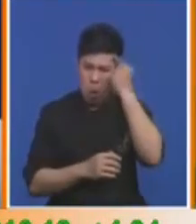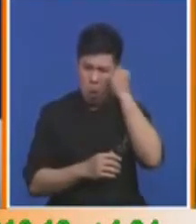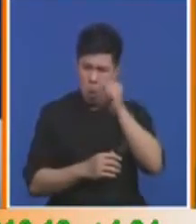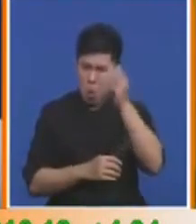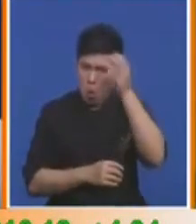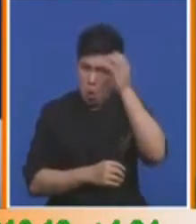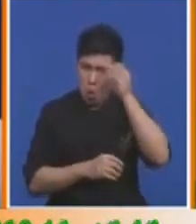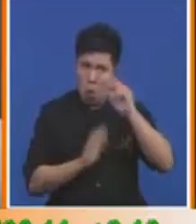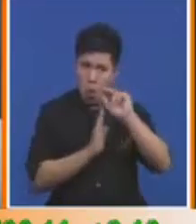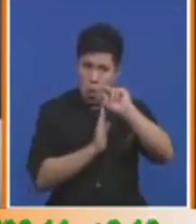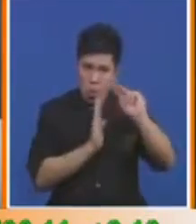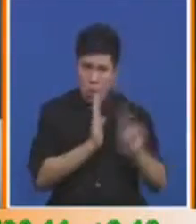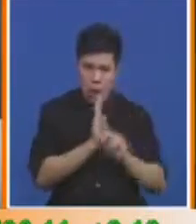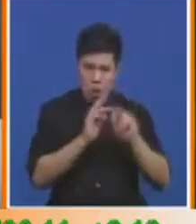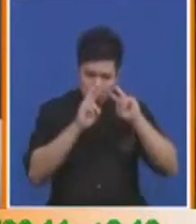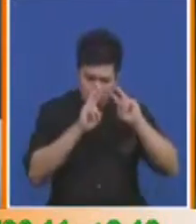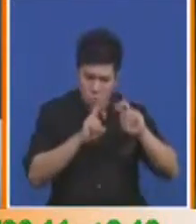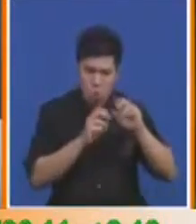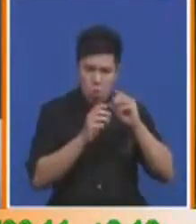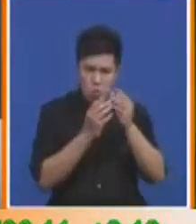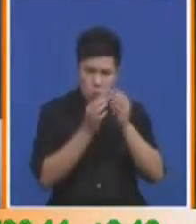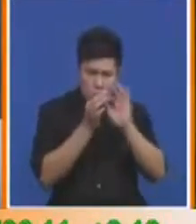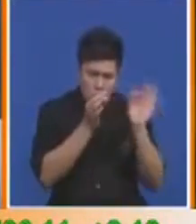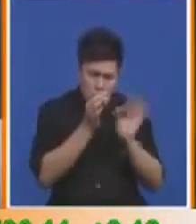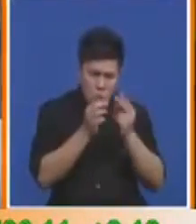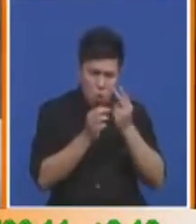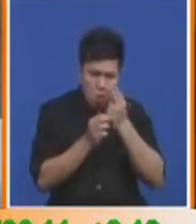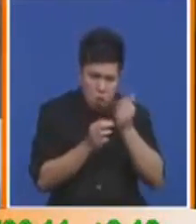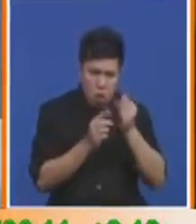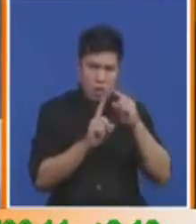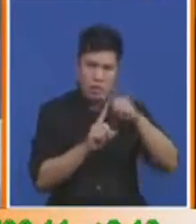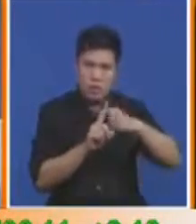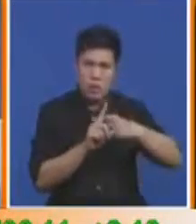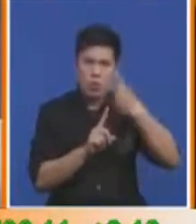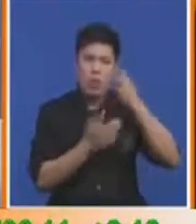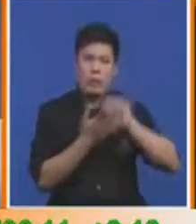ายศึกษารายละเอียดโดยจะร่างให้แล้วเสร็จภายใน2เดือนนี้